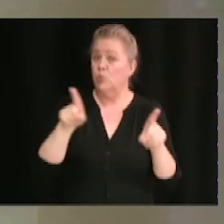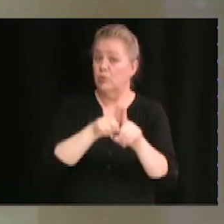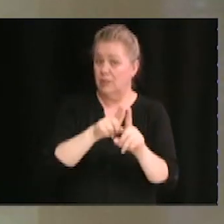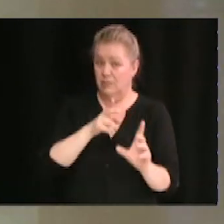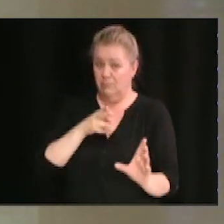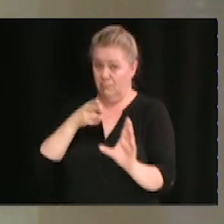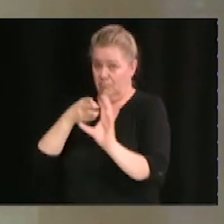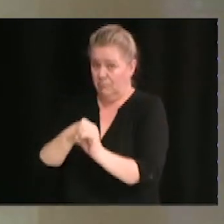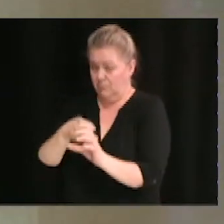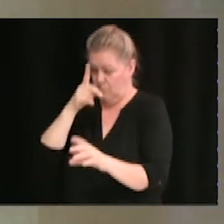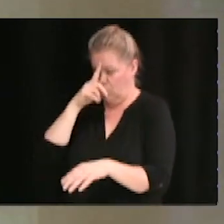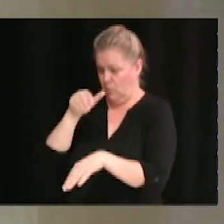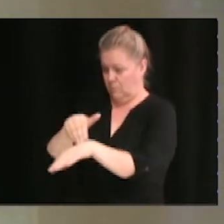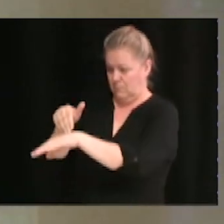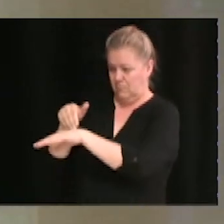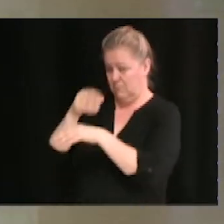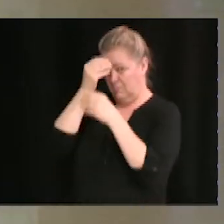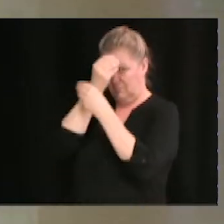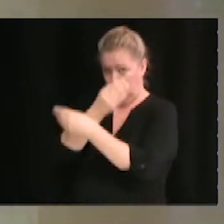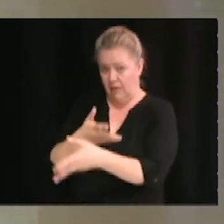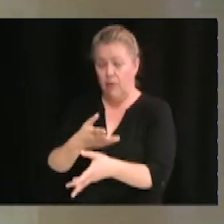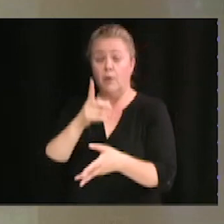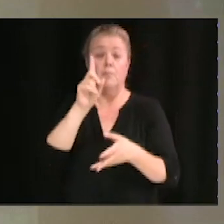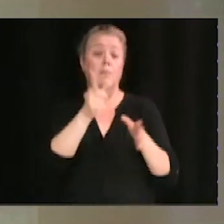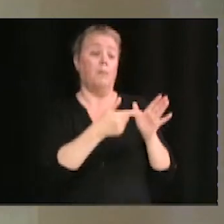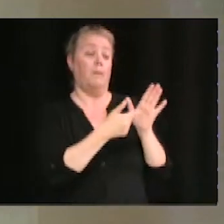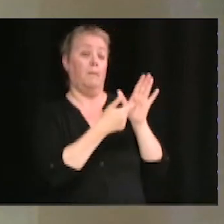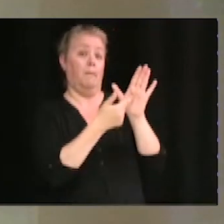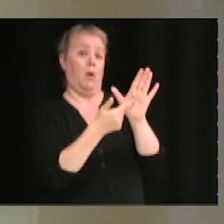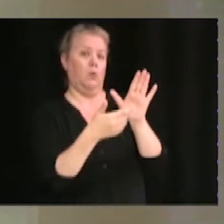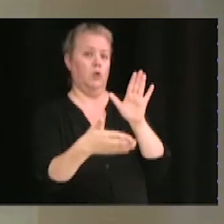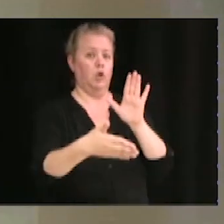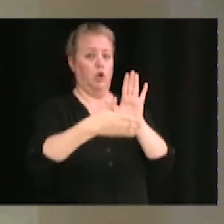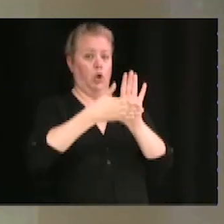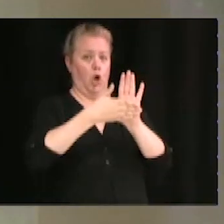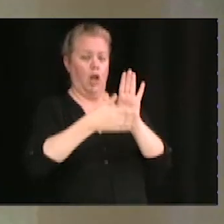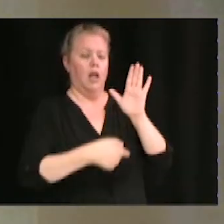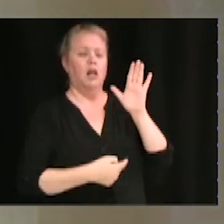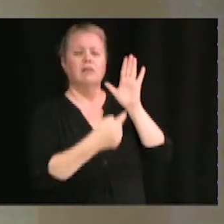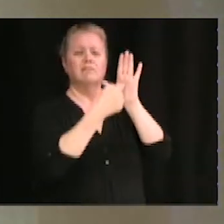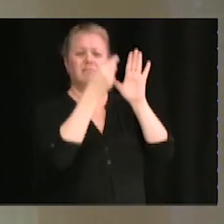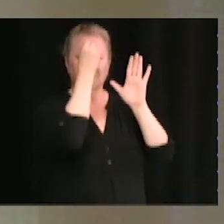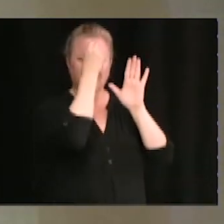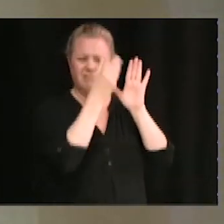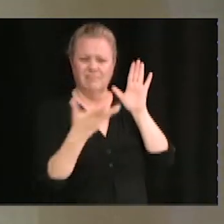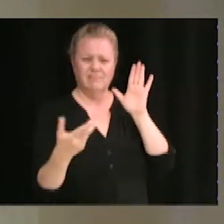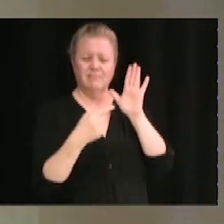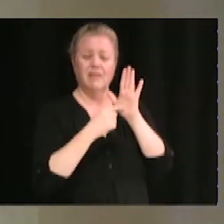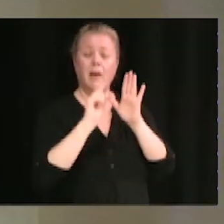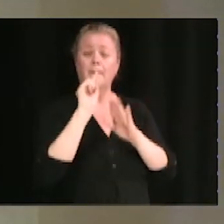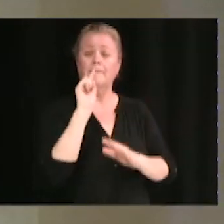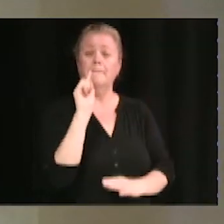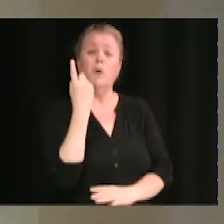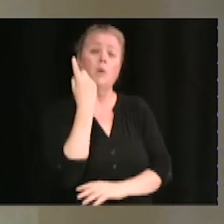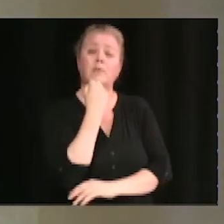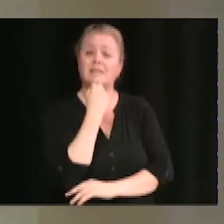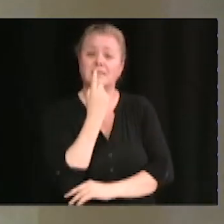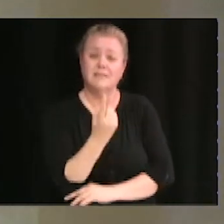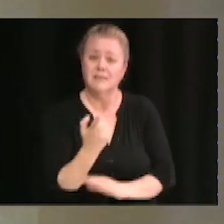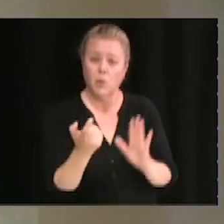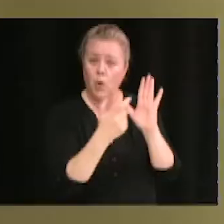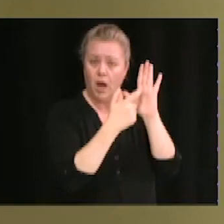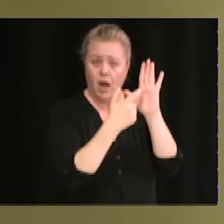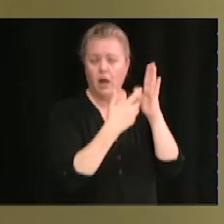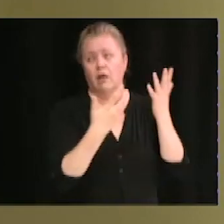Alors, vous avez ici un autocollant qui nous dit la première chose, qu'il est interdit, je dirais, dorénavant, même si